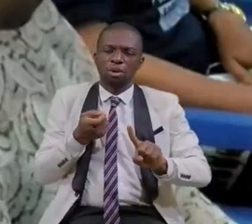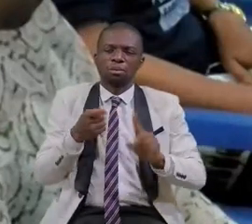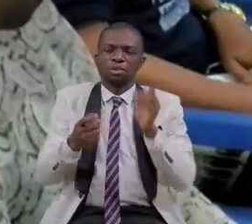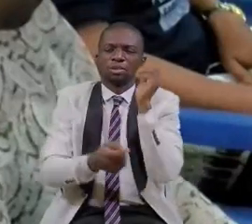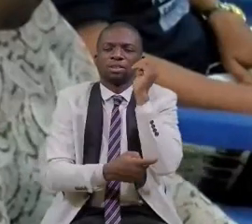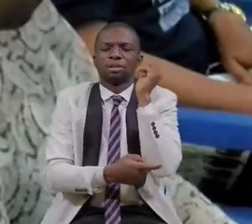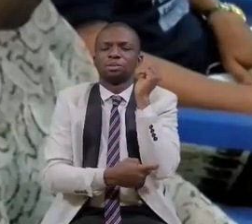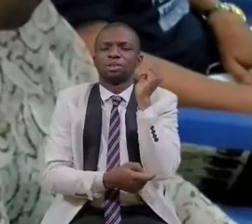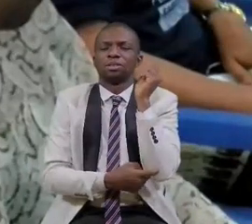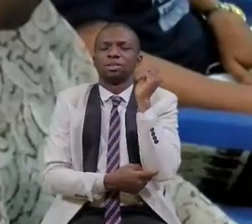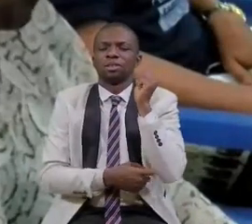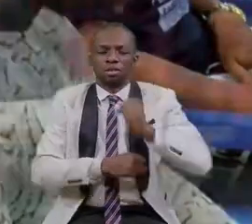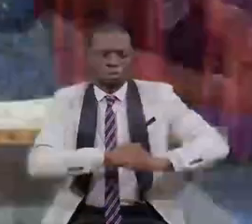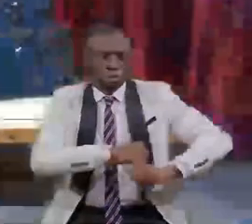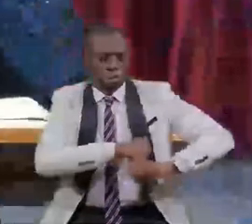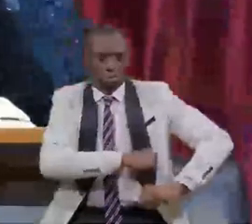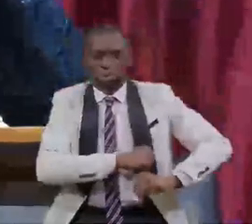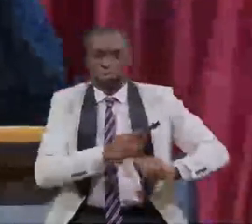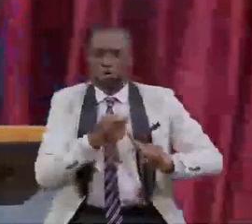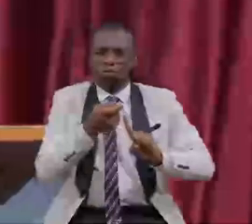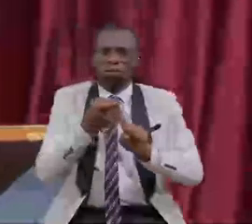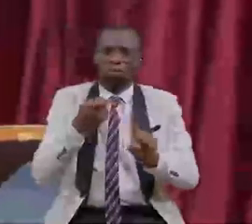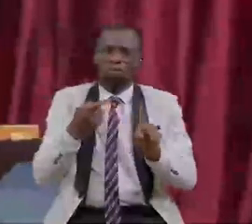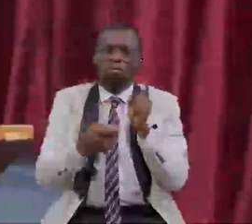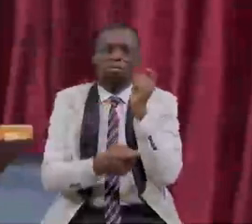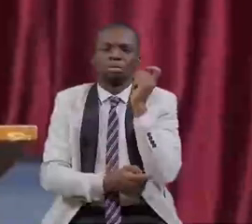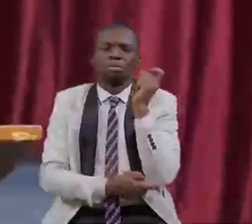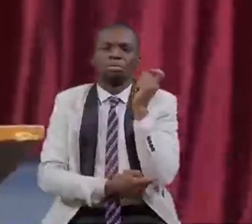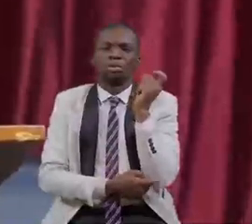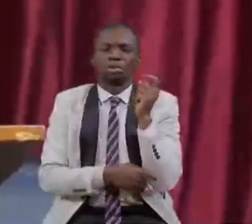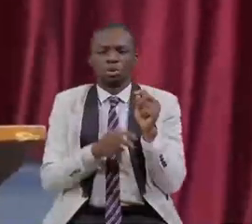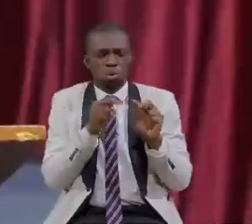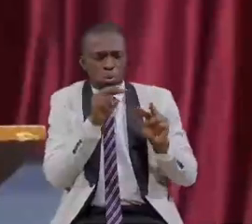La protection des tentations.